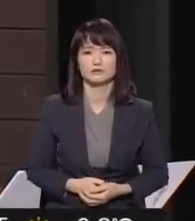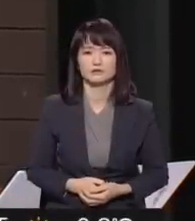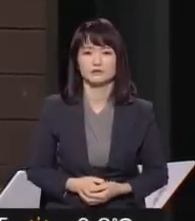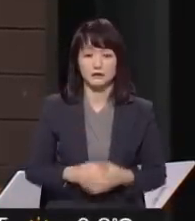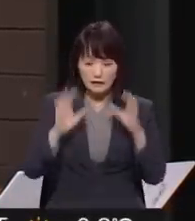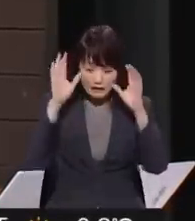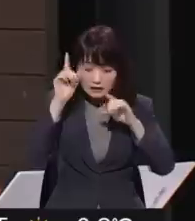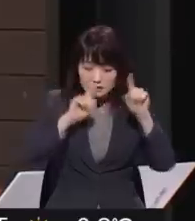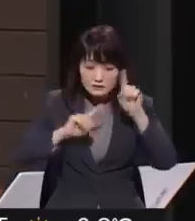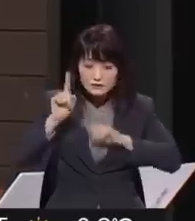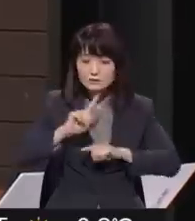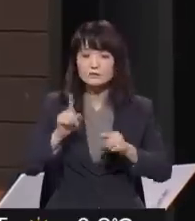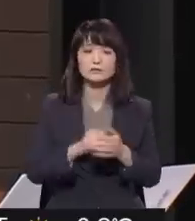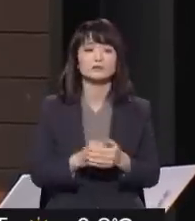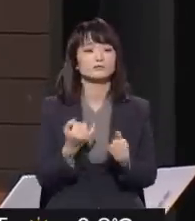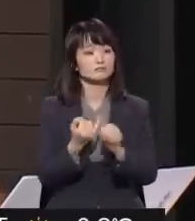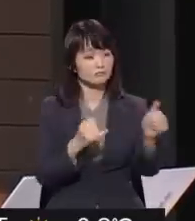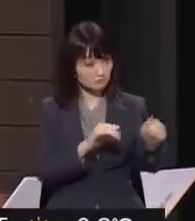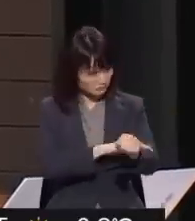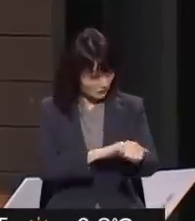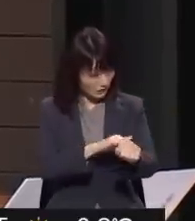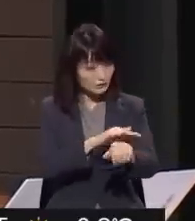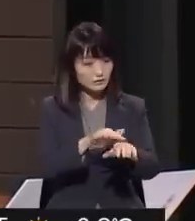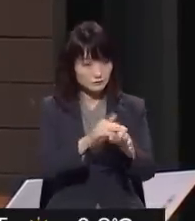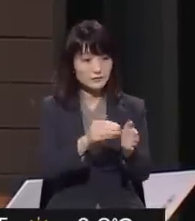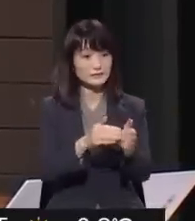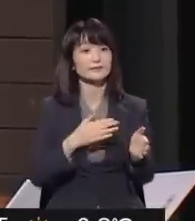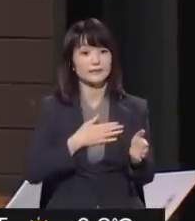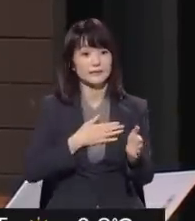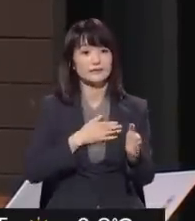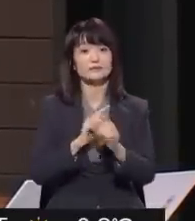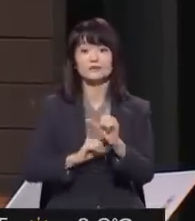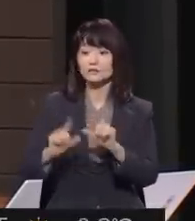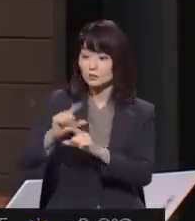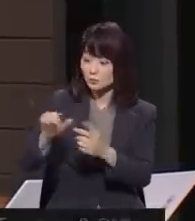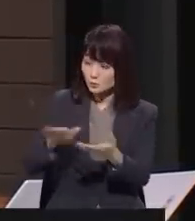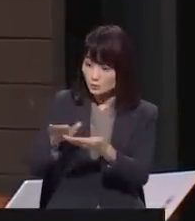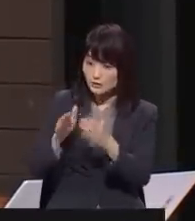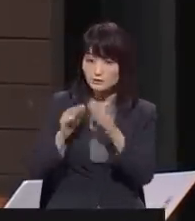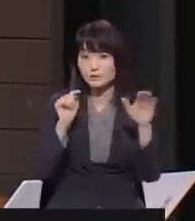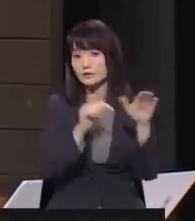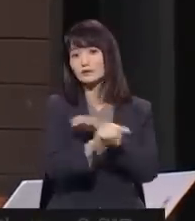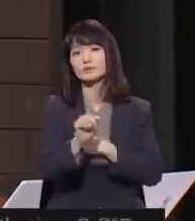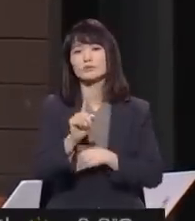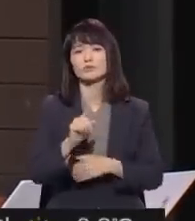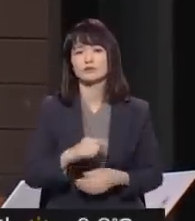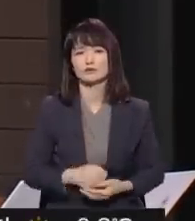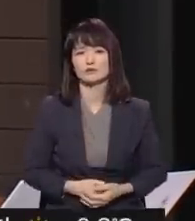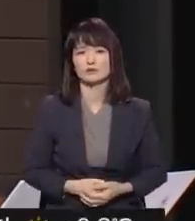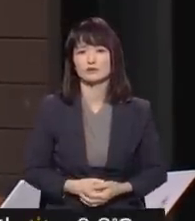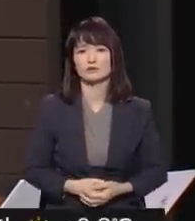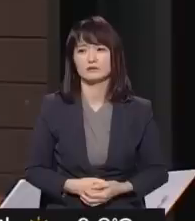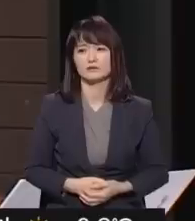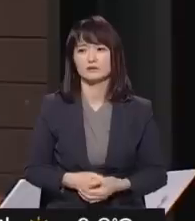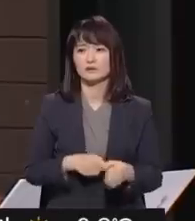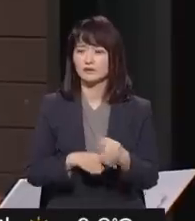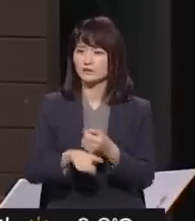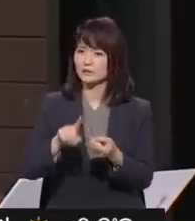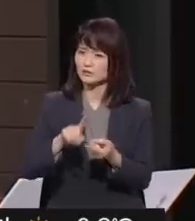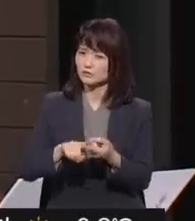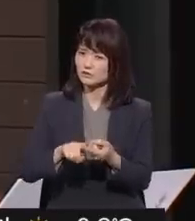이렇다는데 어 그 당신이 잘 해결했으면 됐어 나 좀만 더 놀다 갈게 이런게 말이 자 이거는 자 박 변호사님 합리적